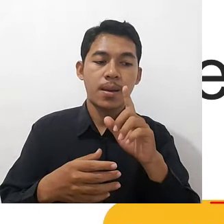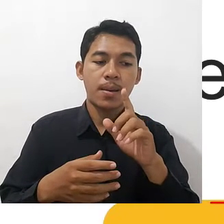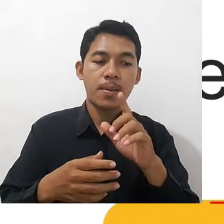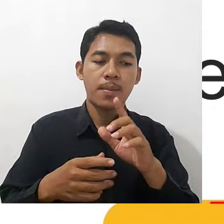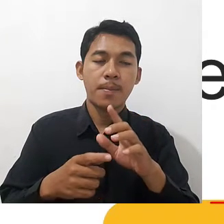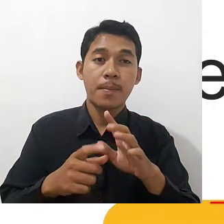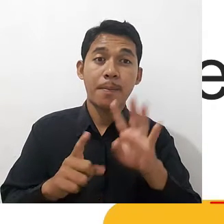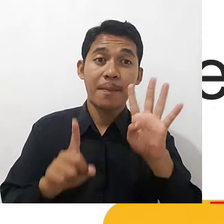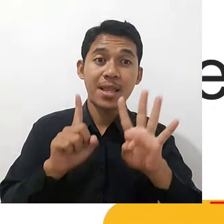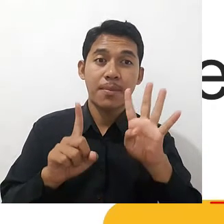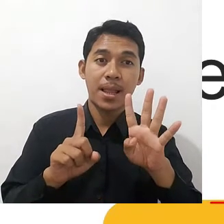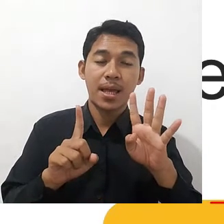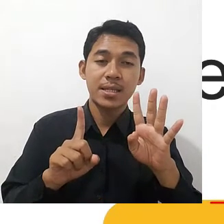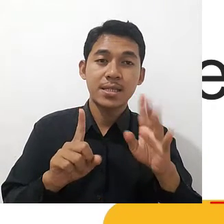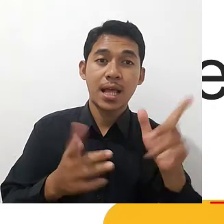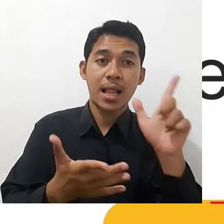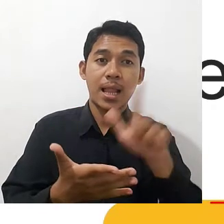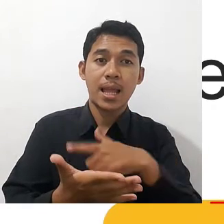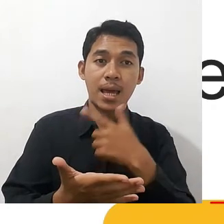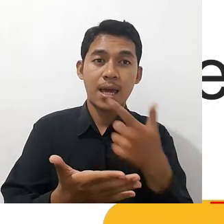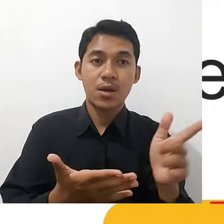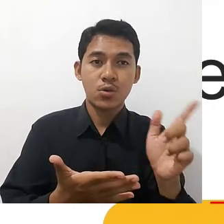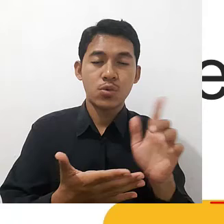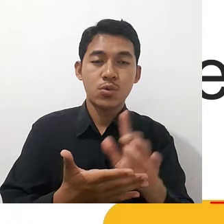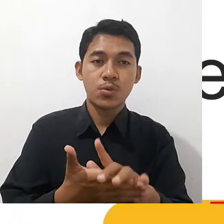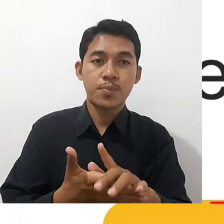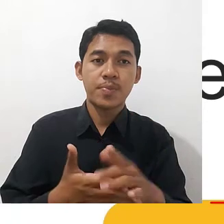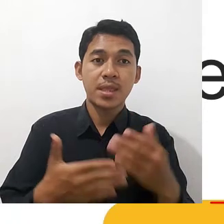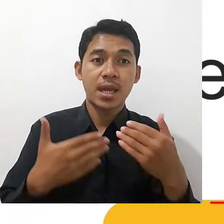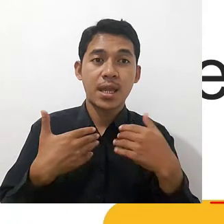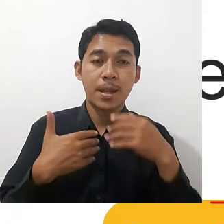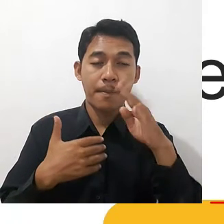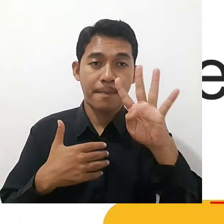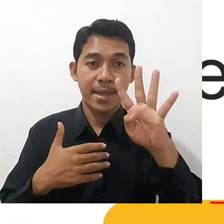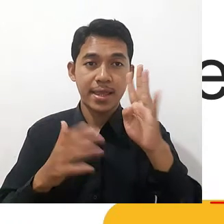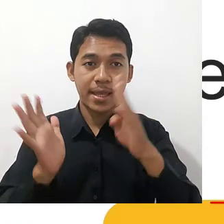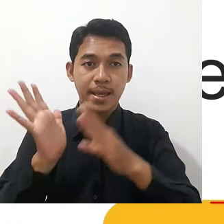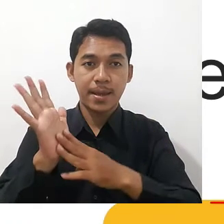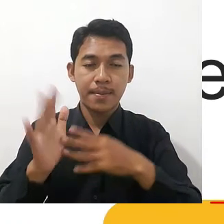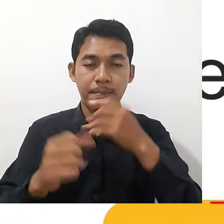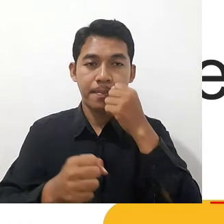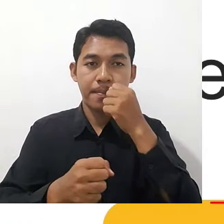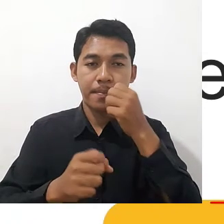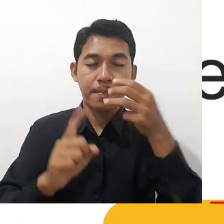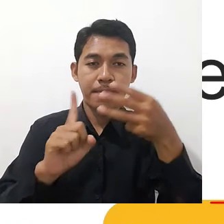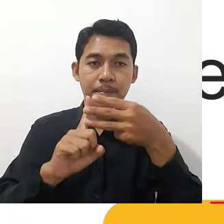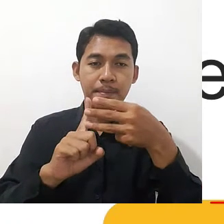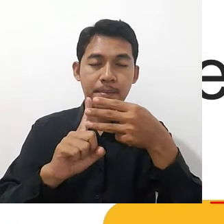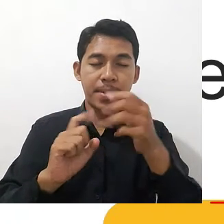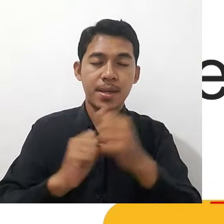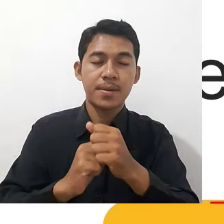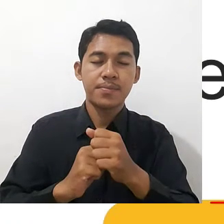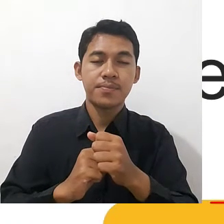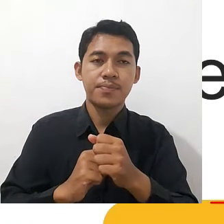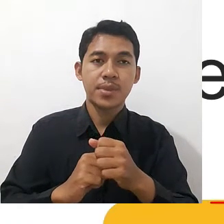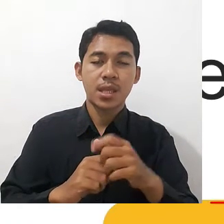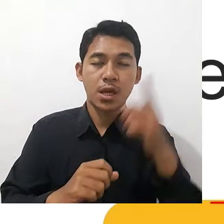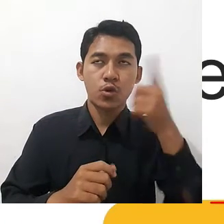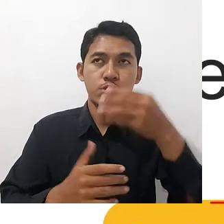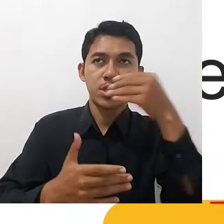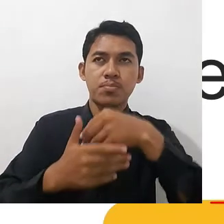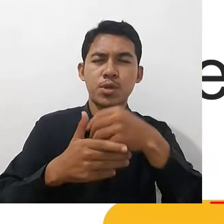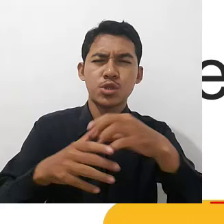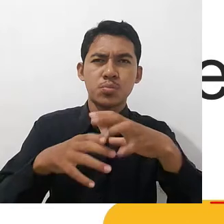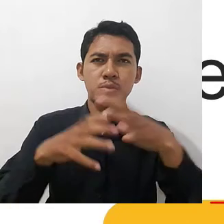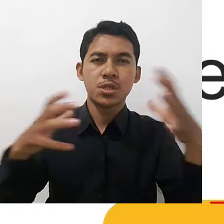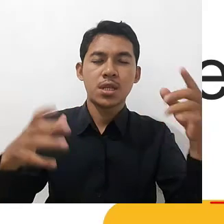penyimpanan yang sebesar ini. Dan itu padahal lagu itu kan kalau kita konversi sekitar 4 megabyte ya. Nah, dia perlu penyimpanan sebesar ini gitu tuh.